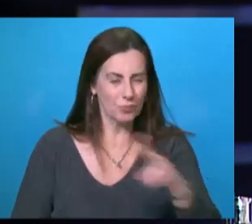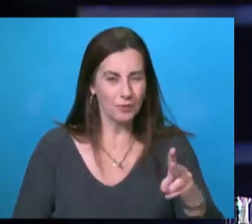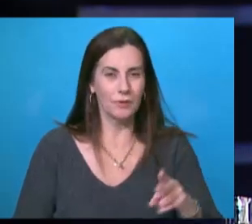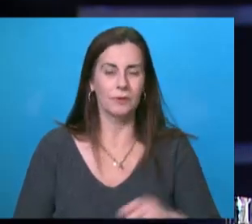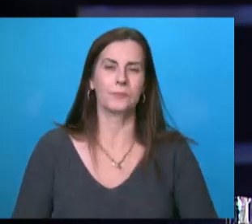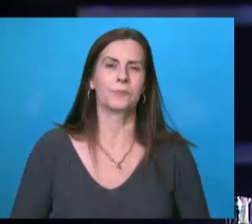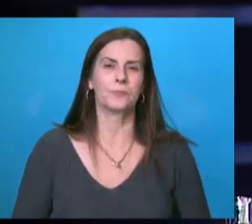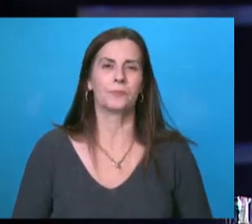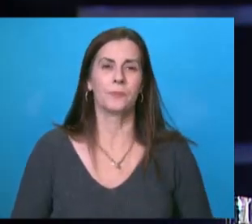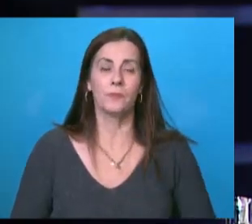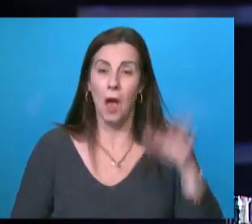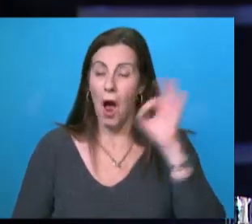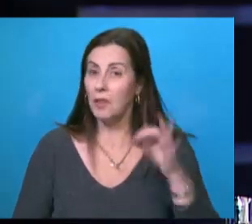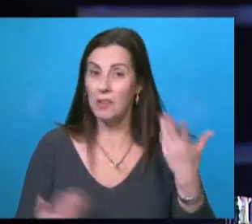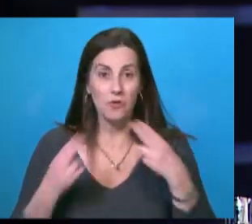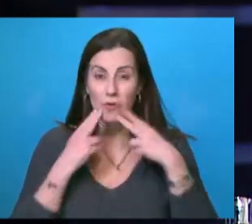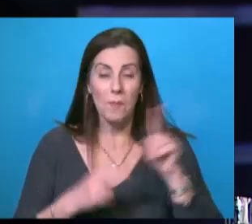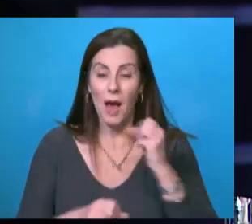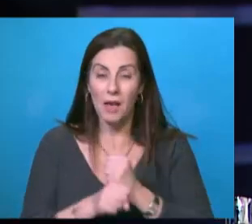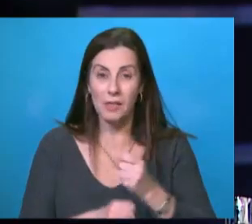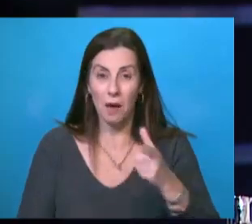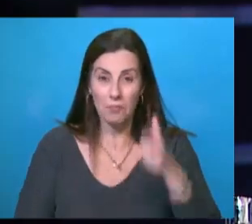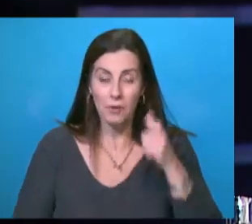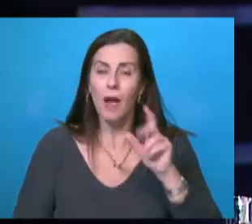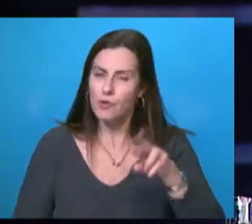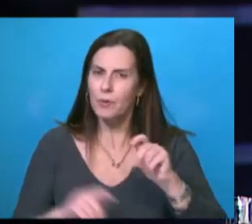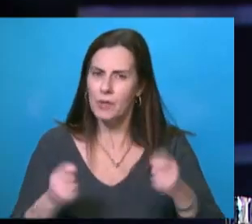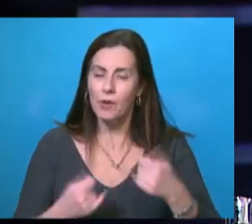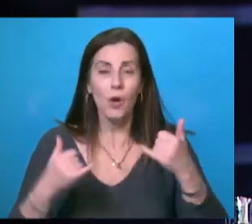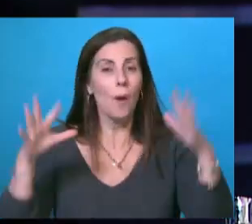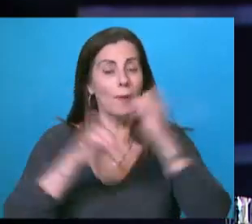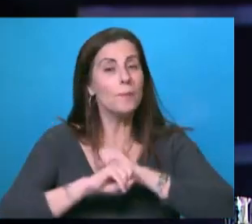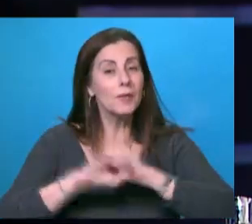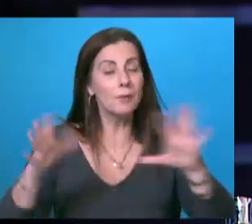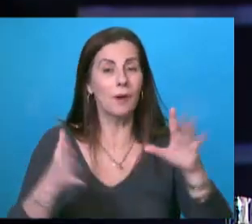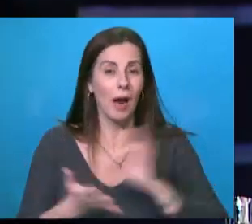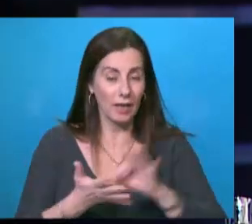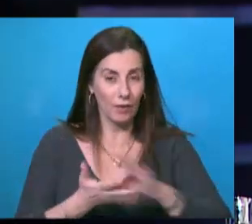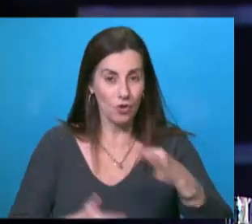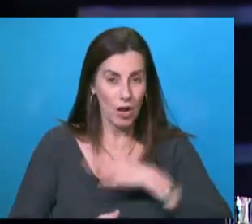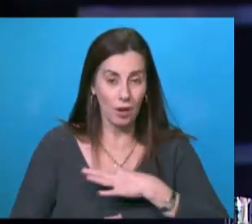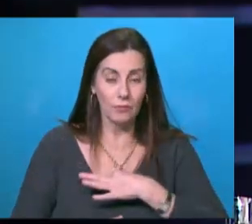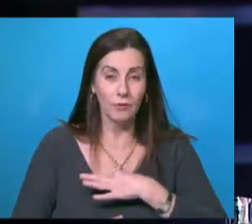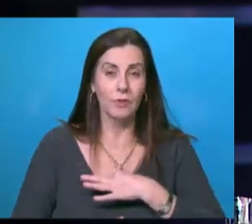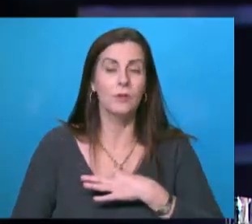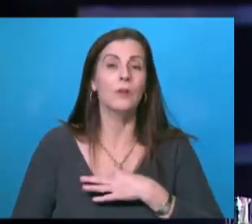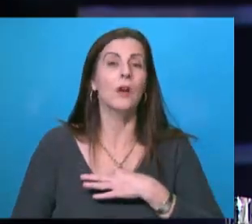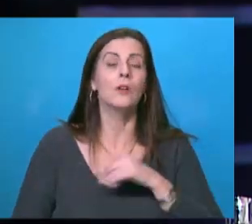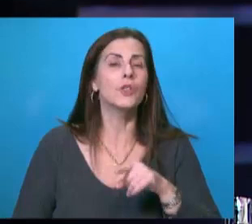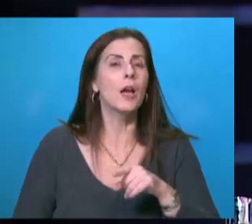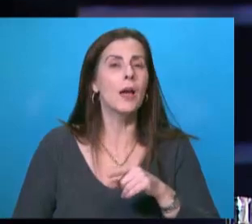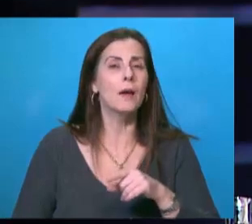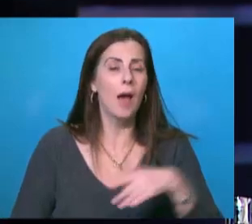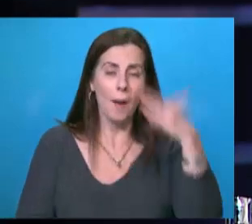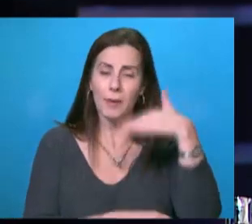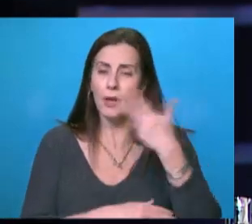הוא עדיין נותר פתוח, אבל כן יש דברים שנסגרו. הערב פרסמה כתבתנו לענייני משפט של איתה פיירו על כך שהמדינה הגיעה